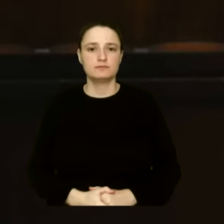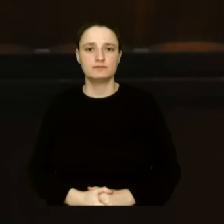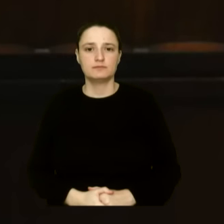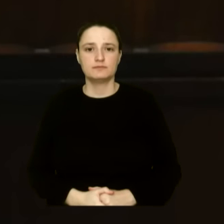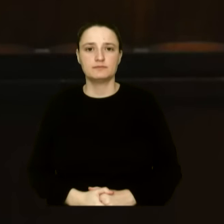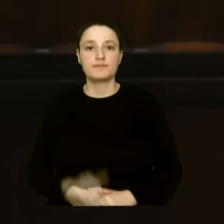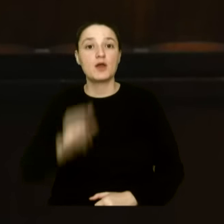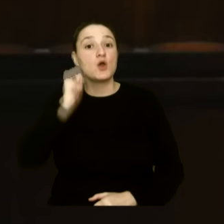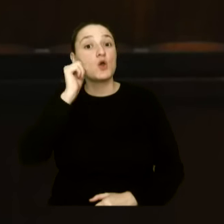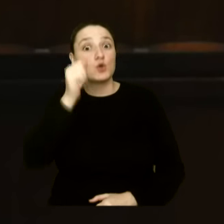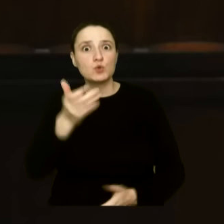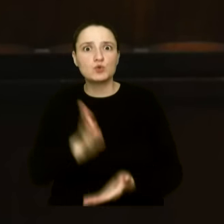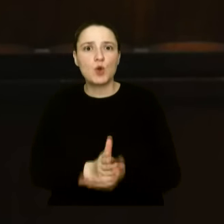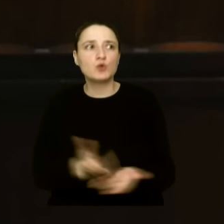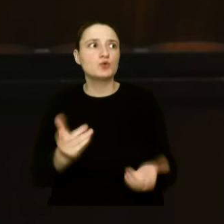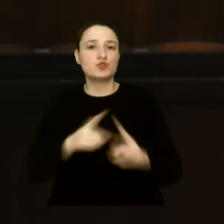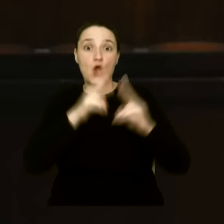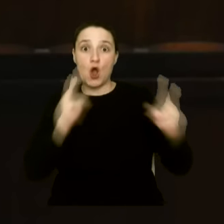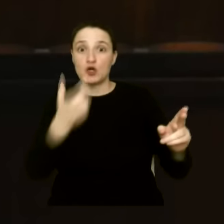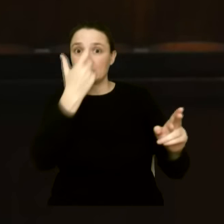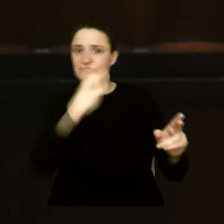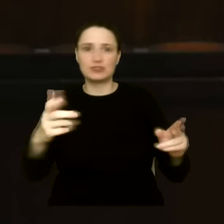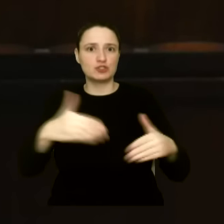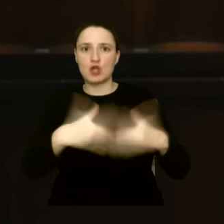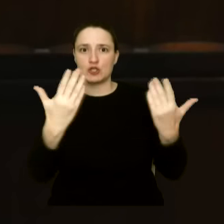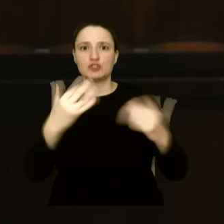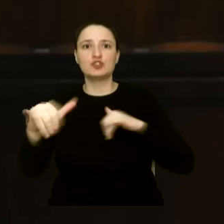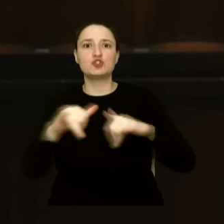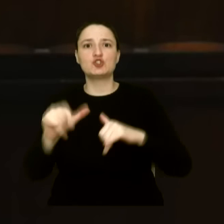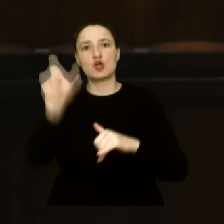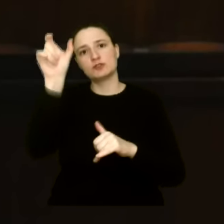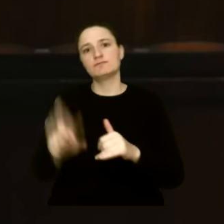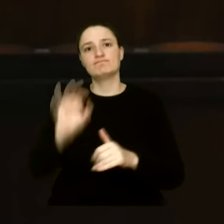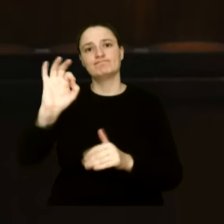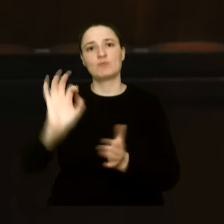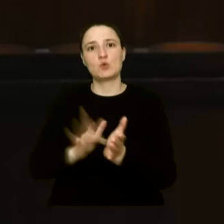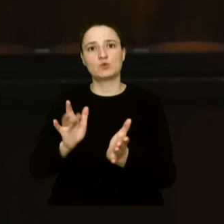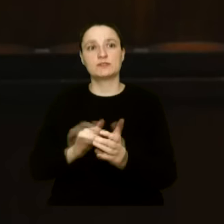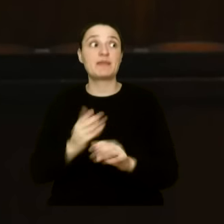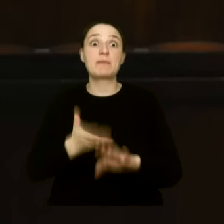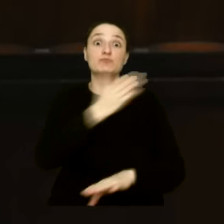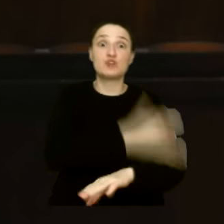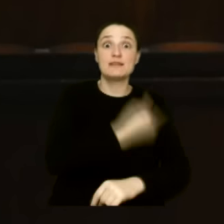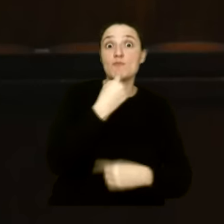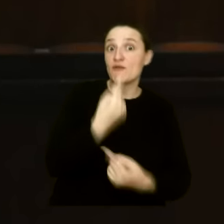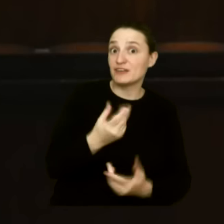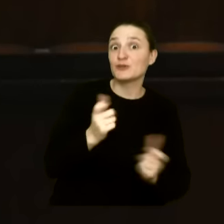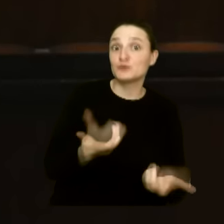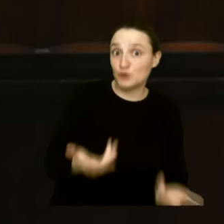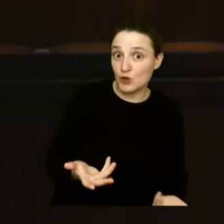Jutro mija 100 dni rządów Donalda Tuska. Przed wyborami mówił on, że w trakcie pierwszych 100 dni swoich